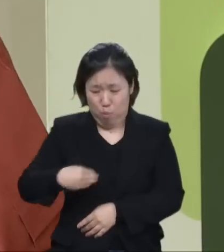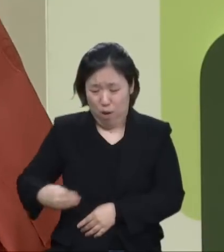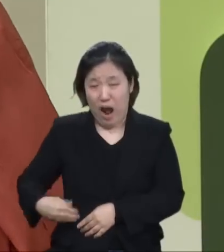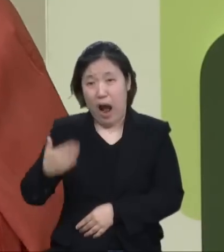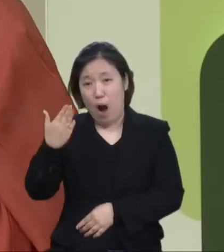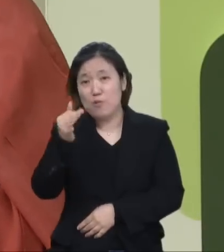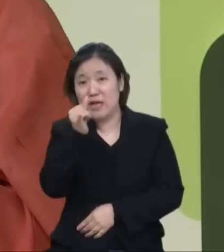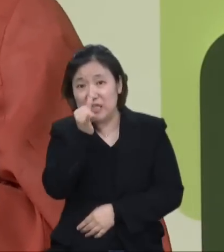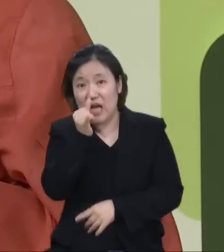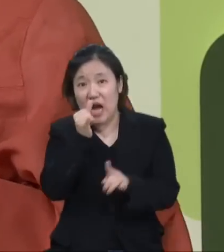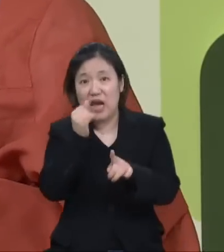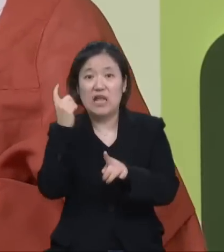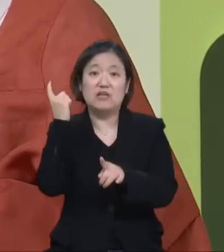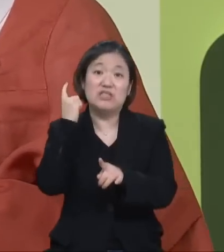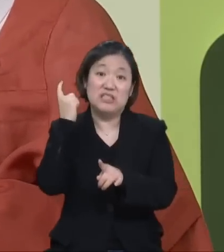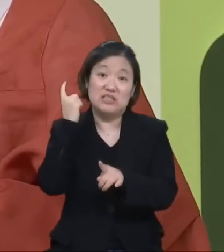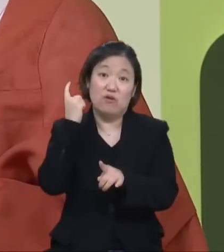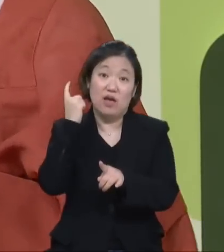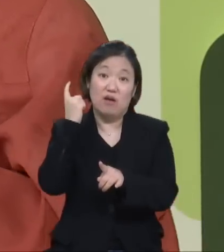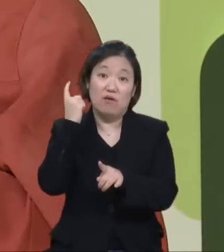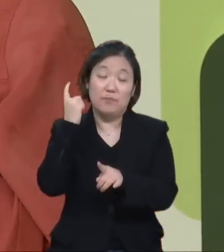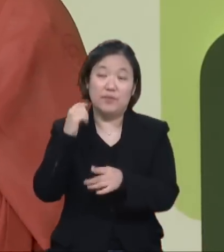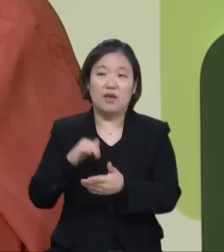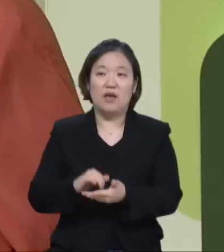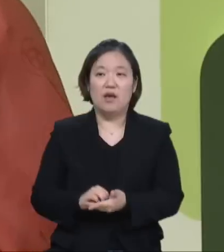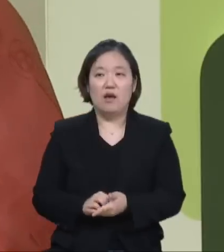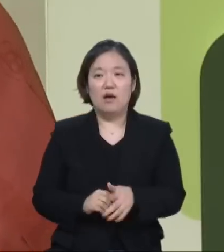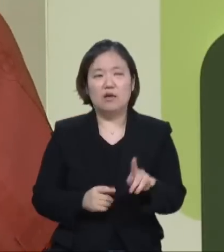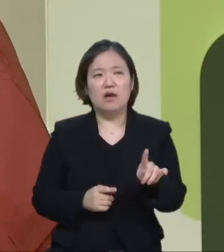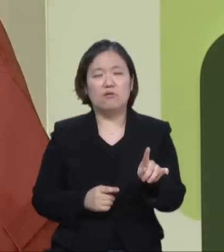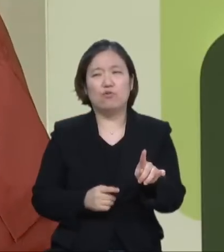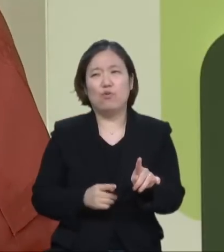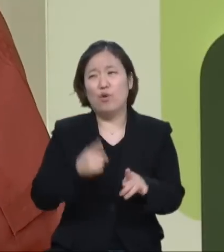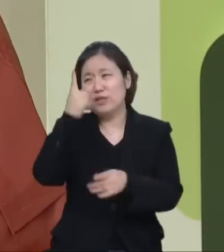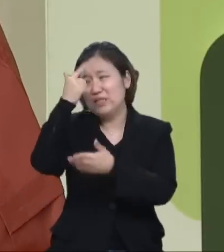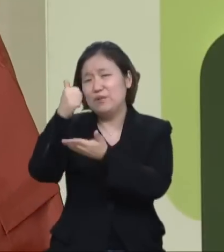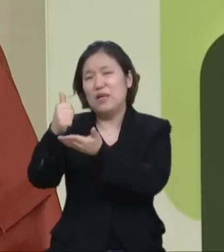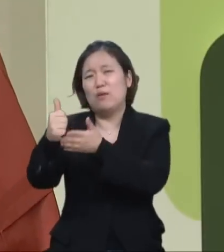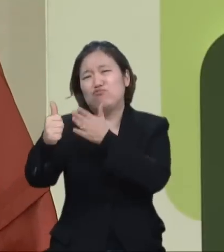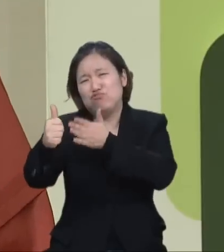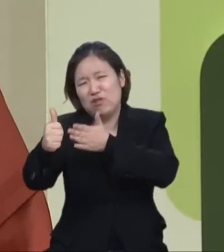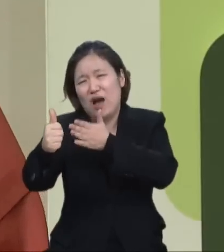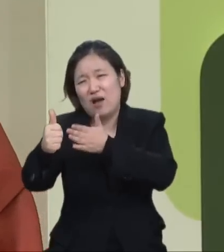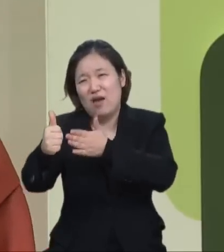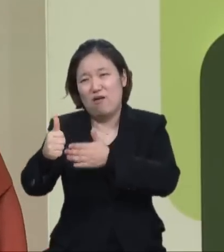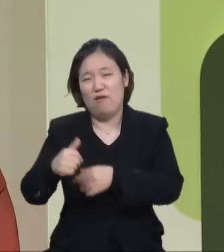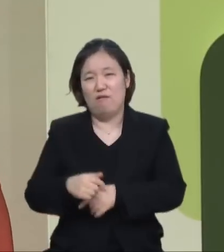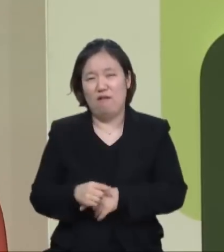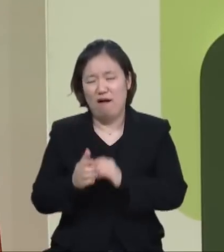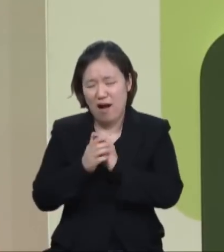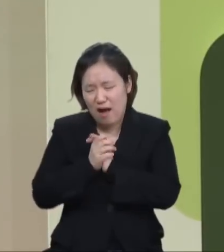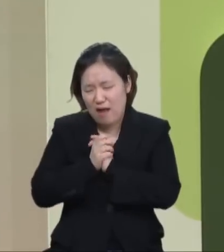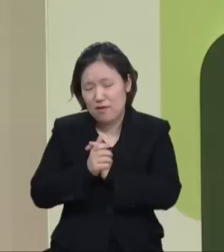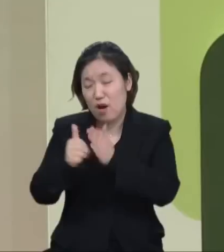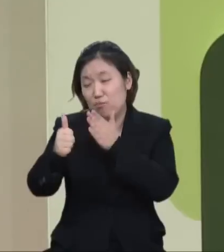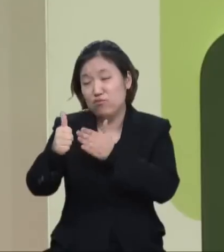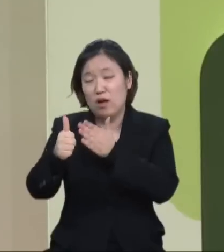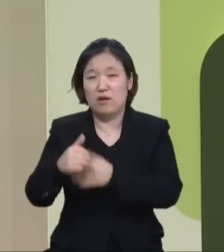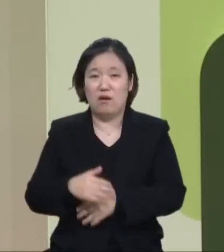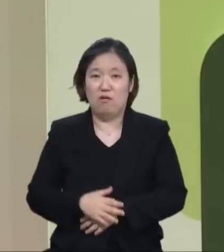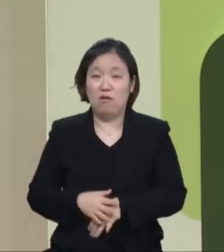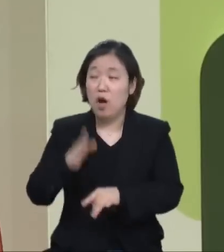있다라는 이야기를들은 바가 있어서 간곡하게 부탁을 했대요 간곡하게